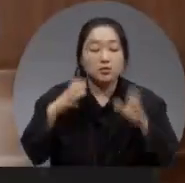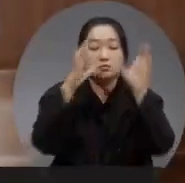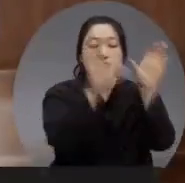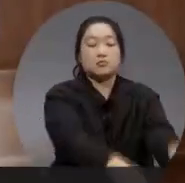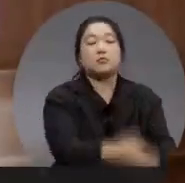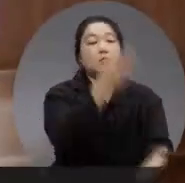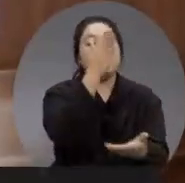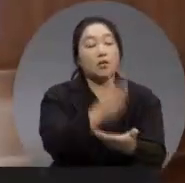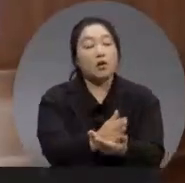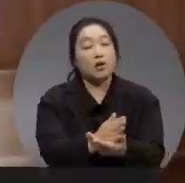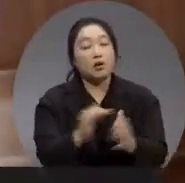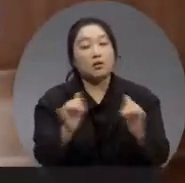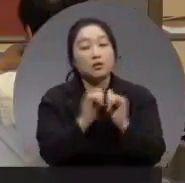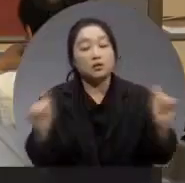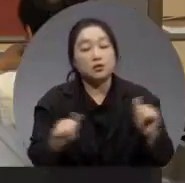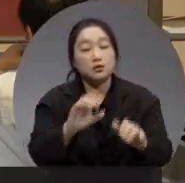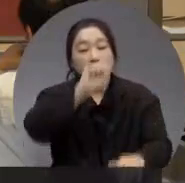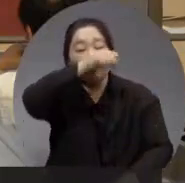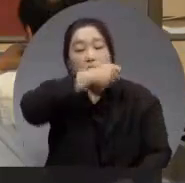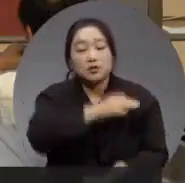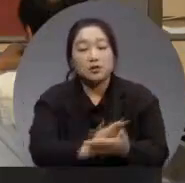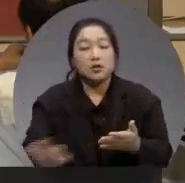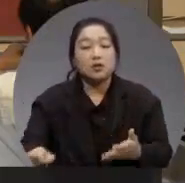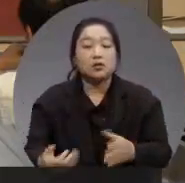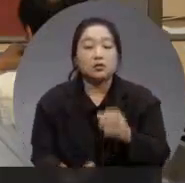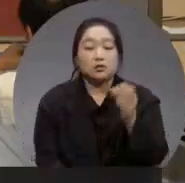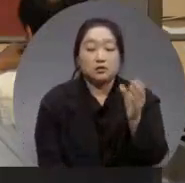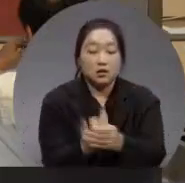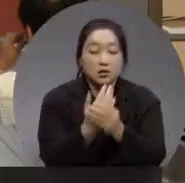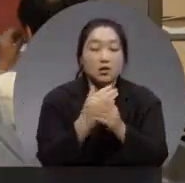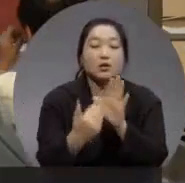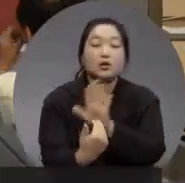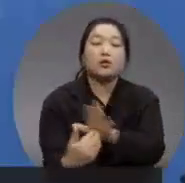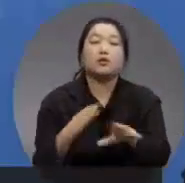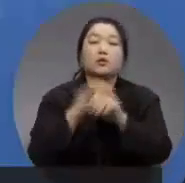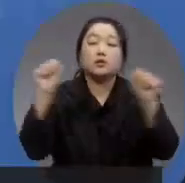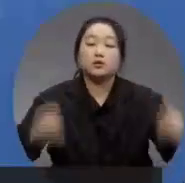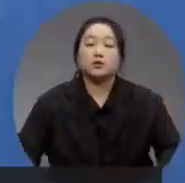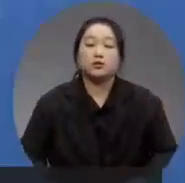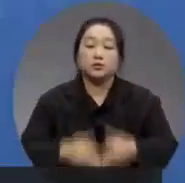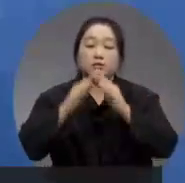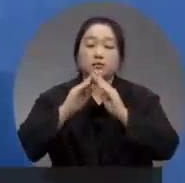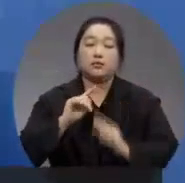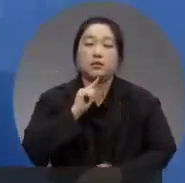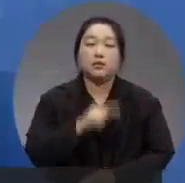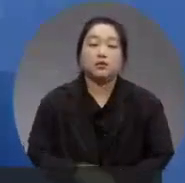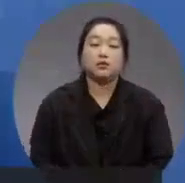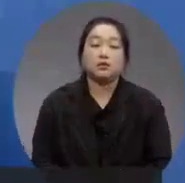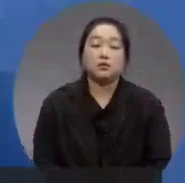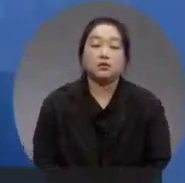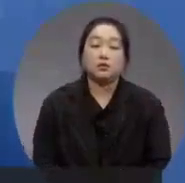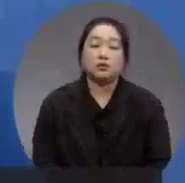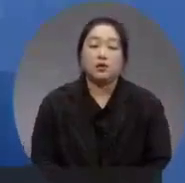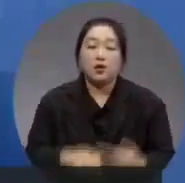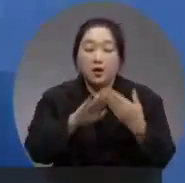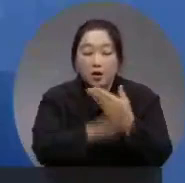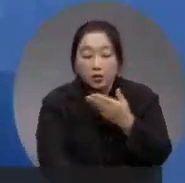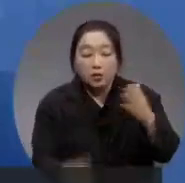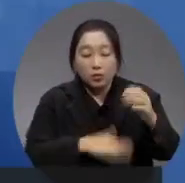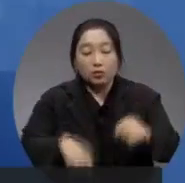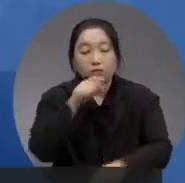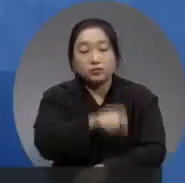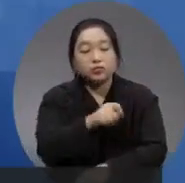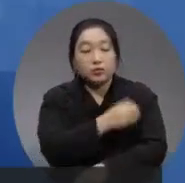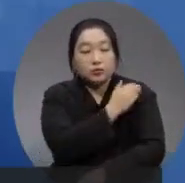인력과 예산을 들여 재난 대응 시스템을 만들어 달라고 요구했습니다 하위직 공무원들에게 불가능한 대응 능력을 갖출 것을